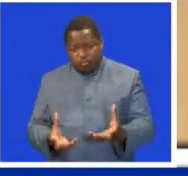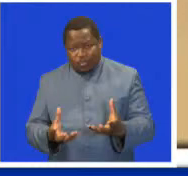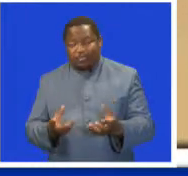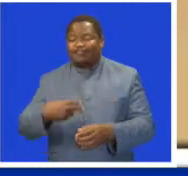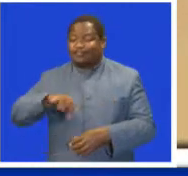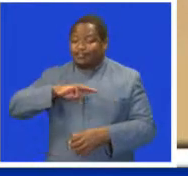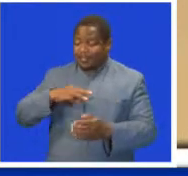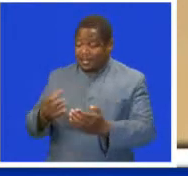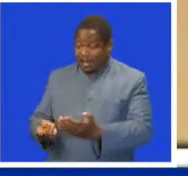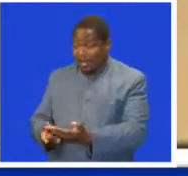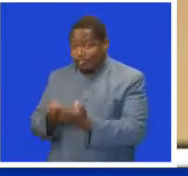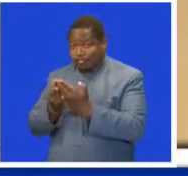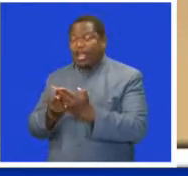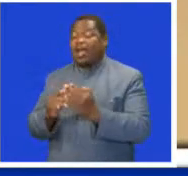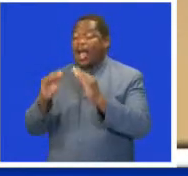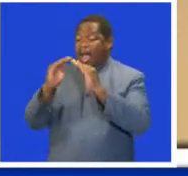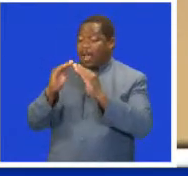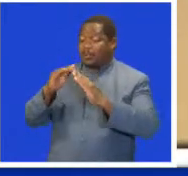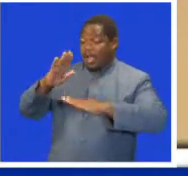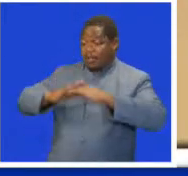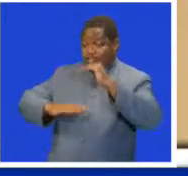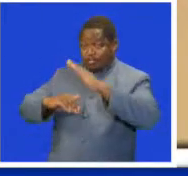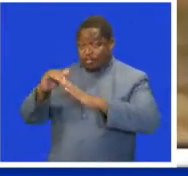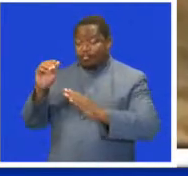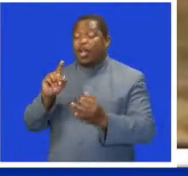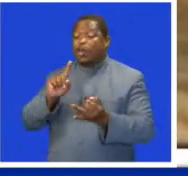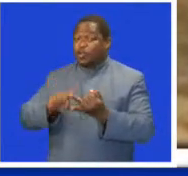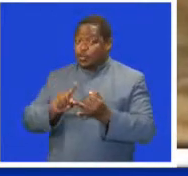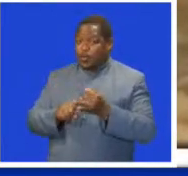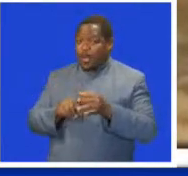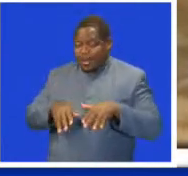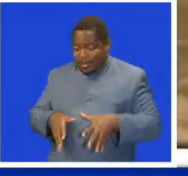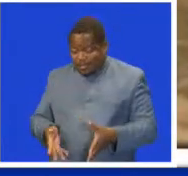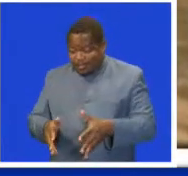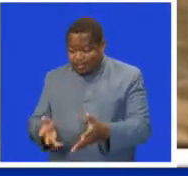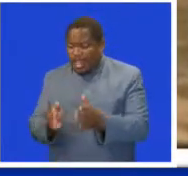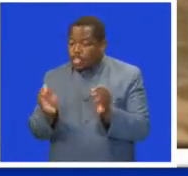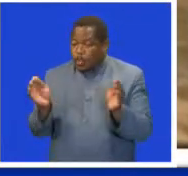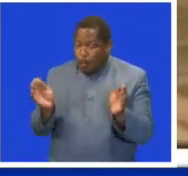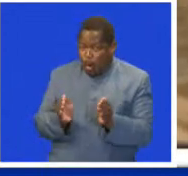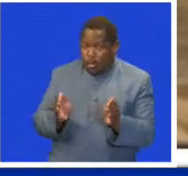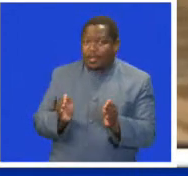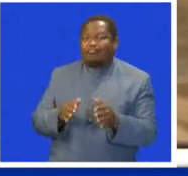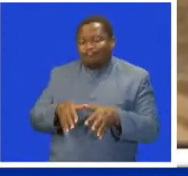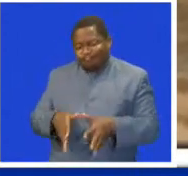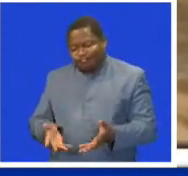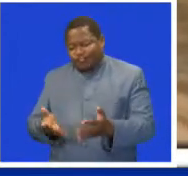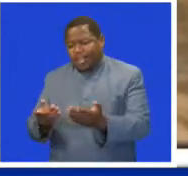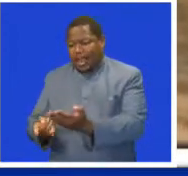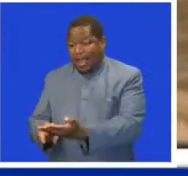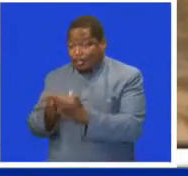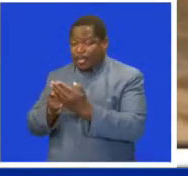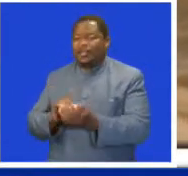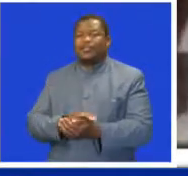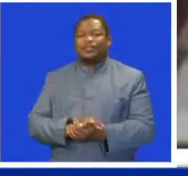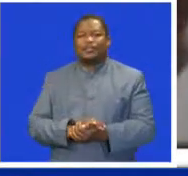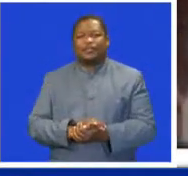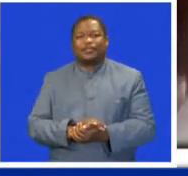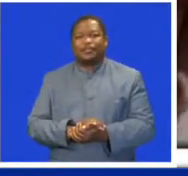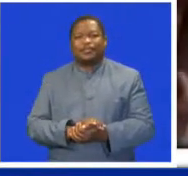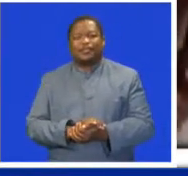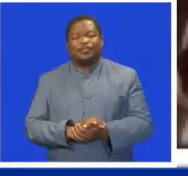harvesting yelithanga ngemuva letamsida usakhona ekuphila bogogo labanye labatawemukela la bafake khathi gogo